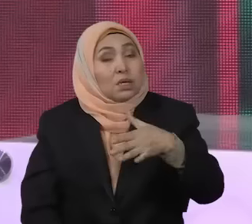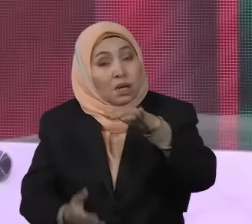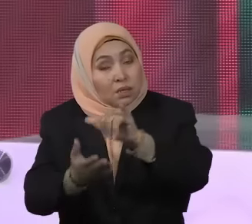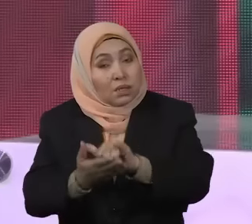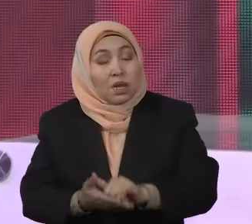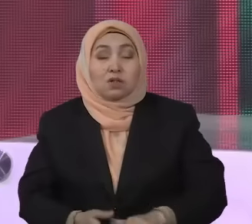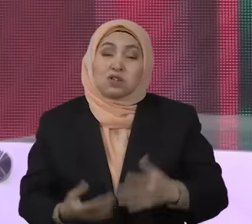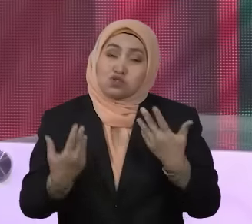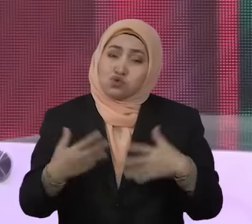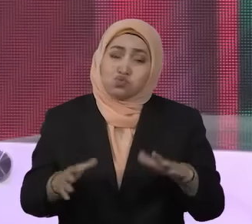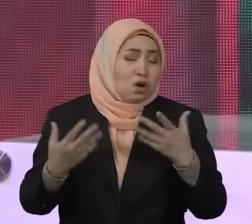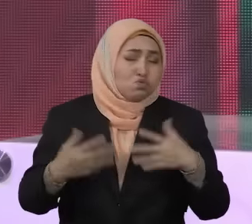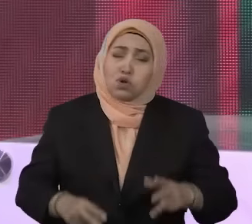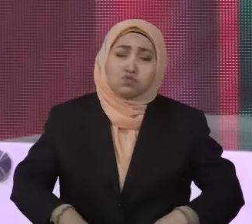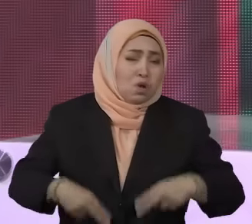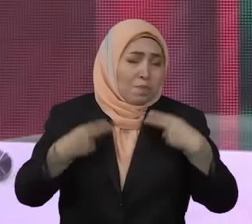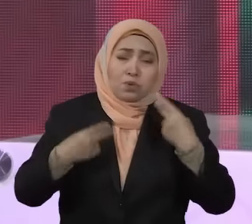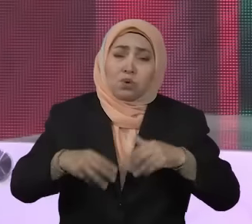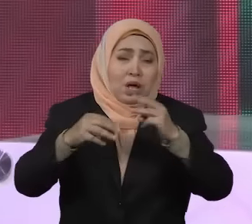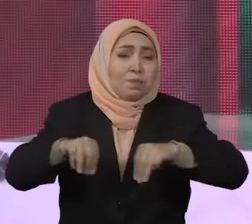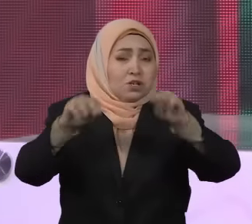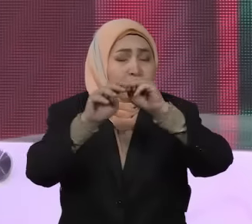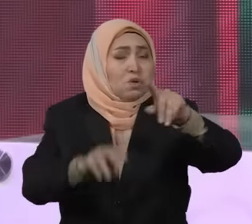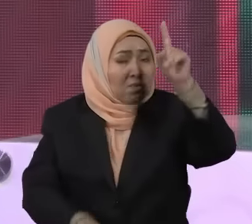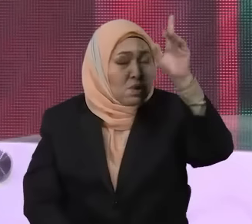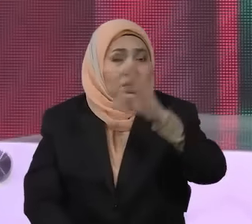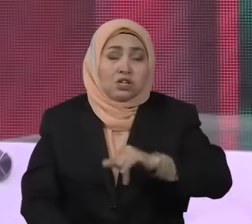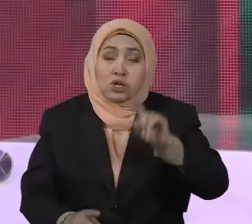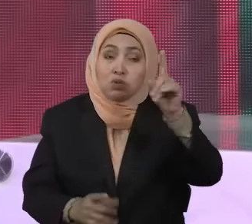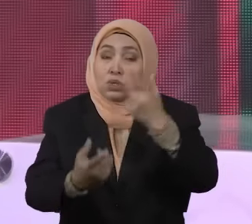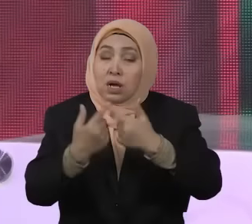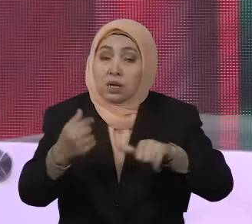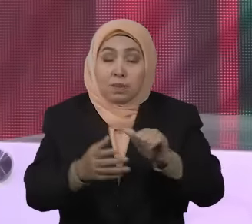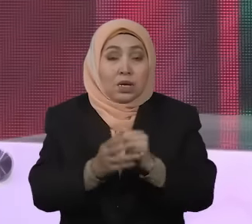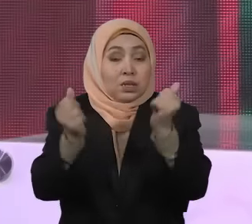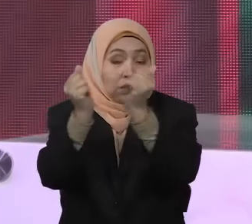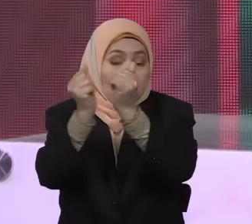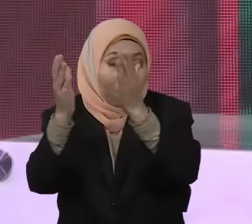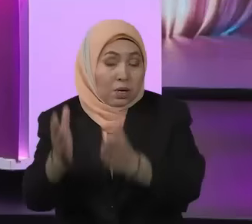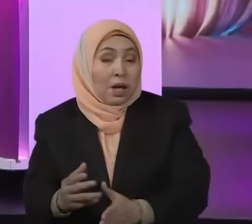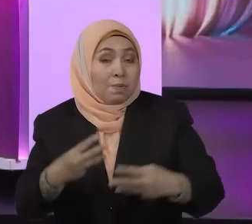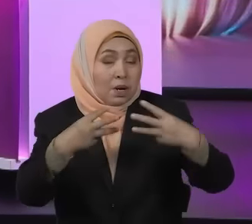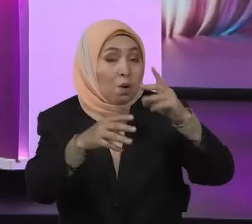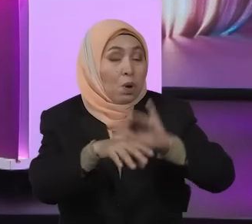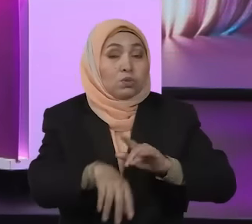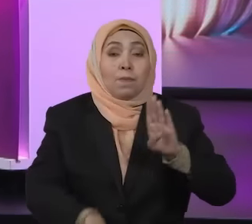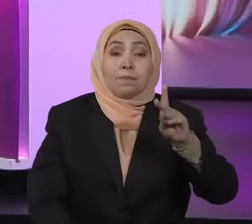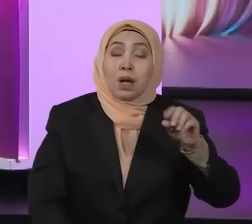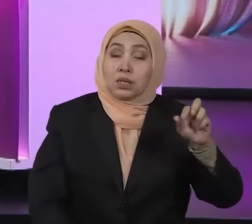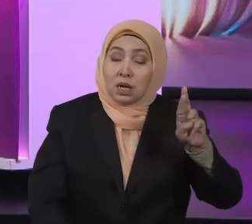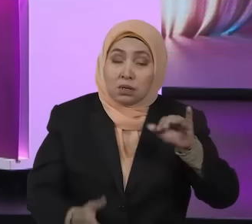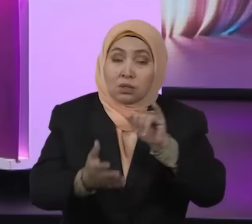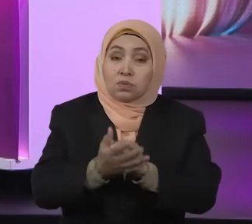bahawa dia sudah memakmurkan masjid Allah Subhanahu Wa Taala. Dan salah seorang daripada tawanan perang pada waktu Badar, Ustaz,